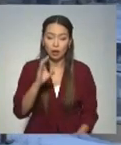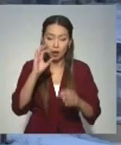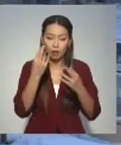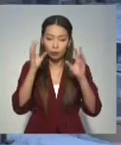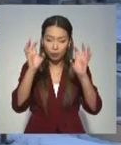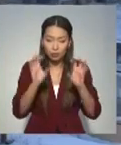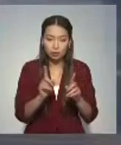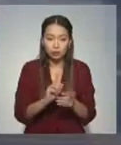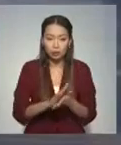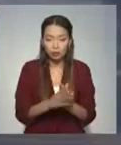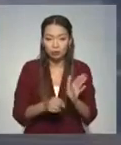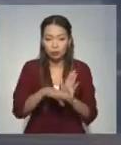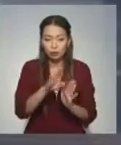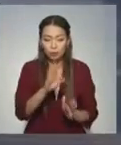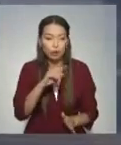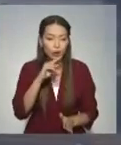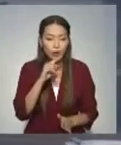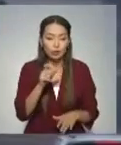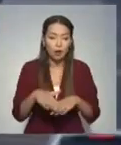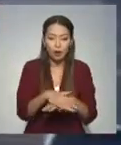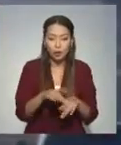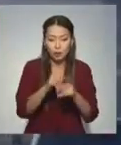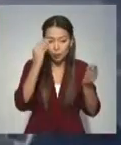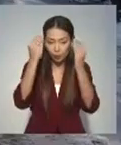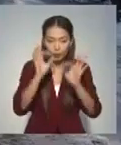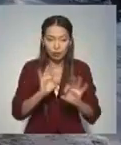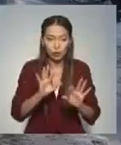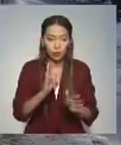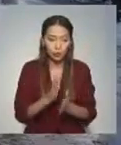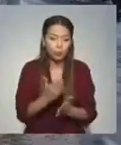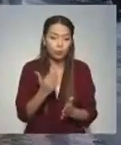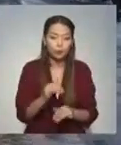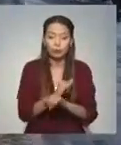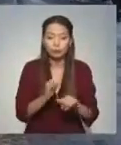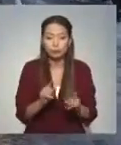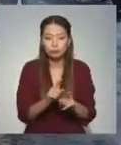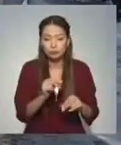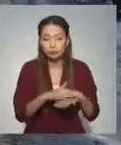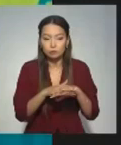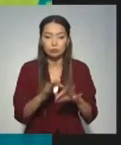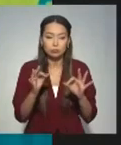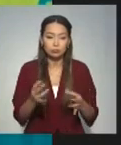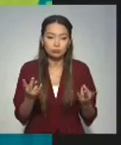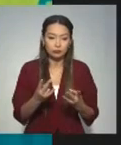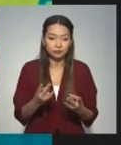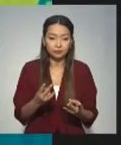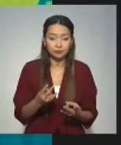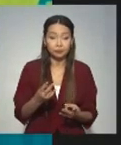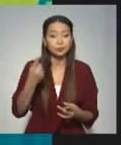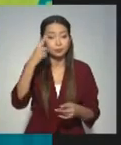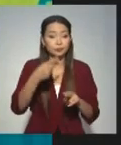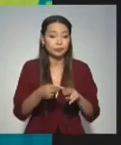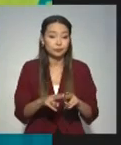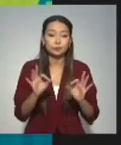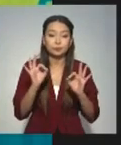халықтың жағдайын жақсартады. Экономист Мақсат Халық осындай пікірде. Тек енді оны іске асыруда ақсау болмаса болғаны дейді. Идея өте дұрыс.